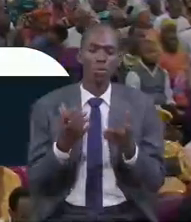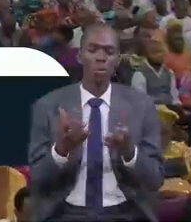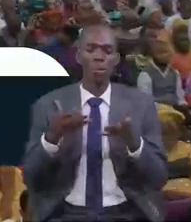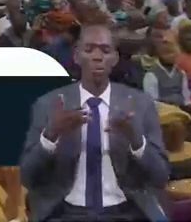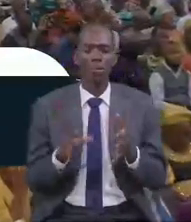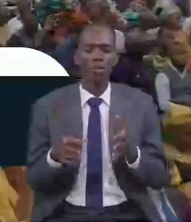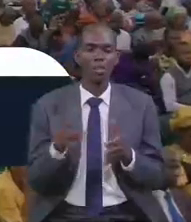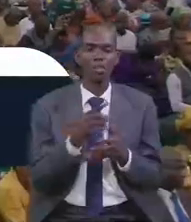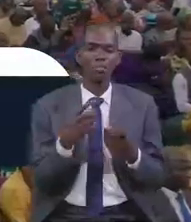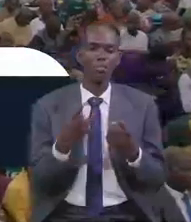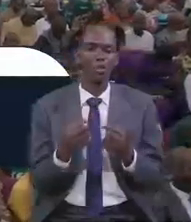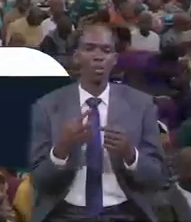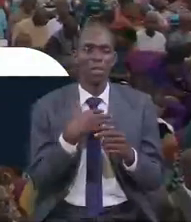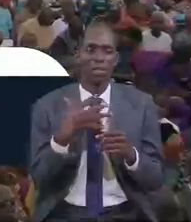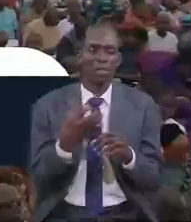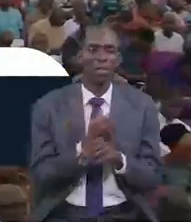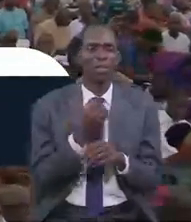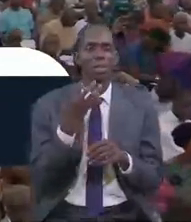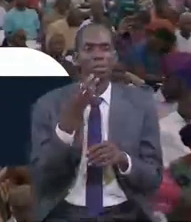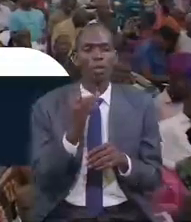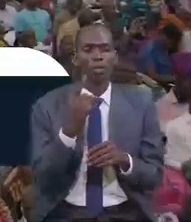vie gratuitement.